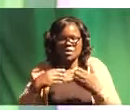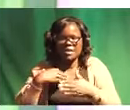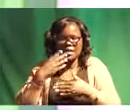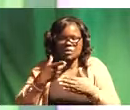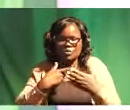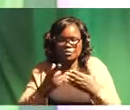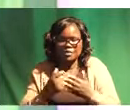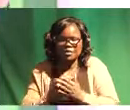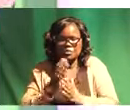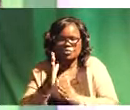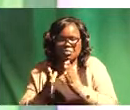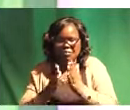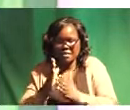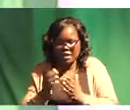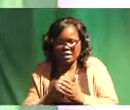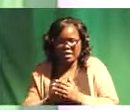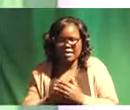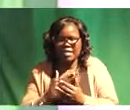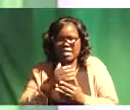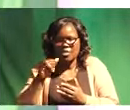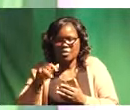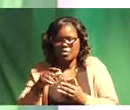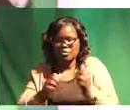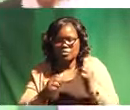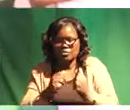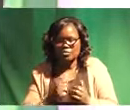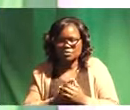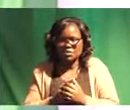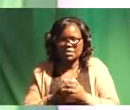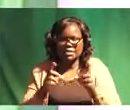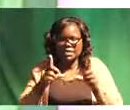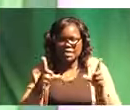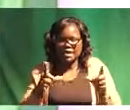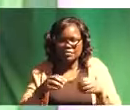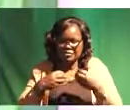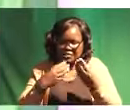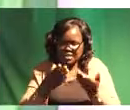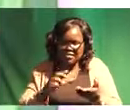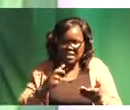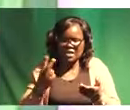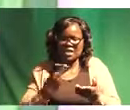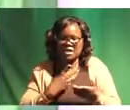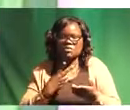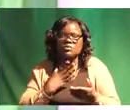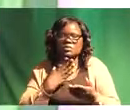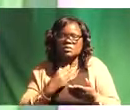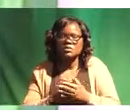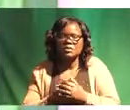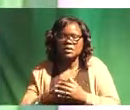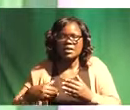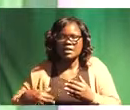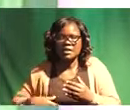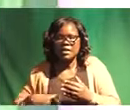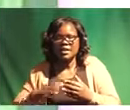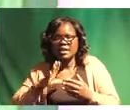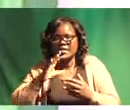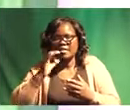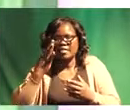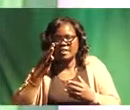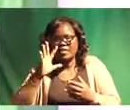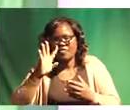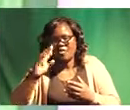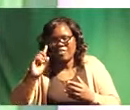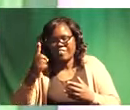week kupangia zile ambazo mashamba mmetupatia. tunahitaji vijana kama